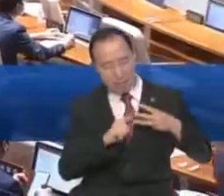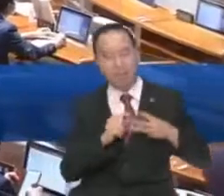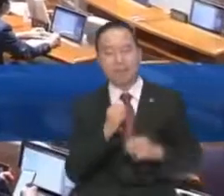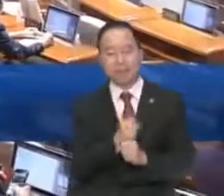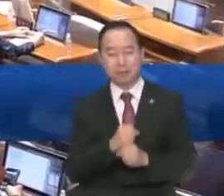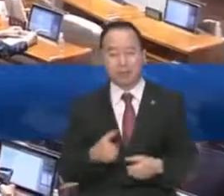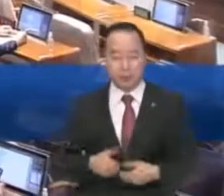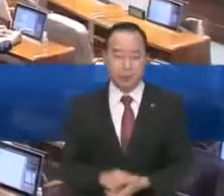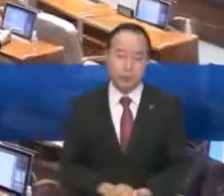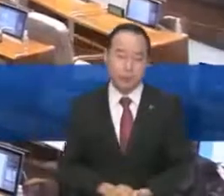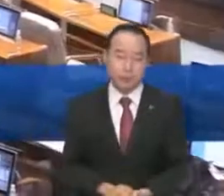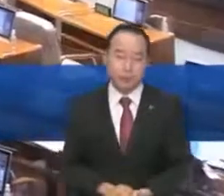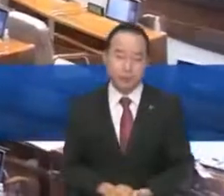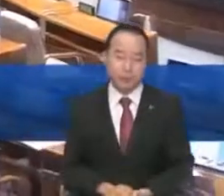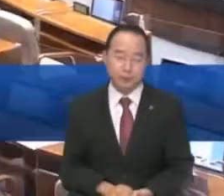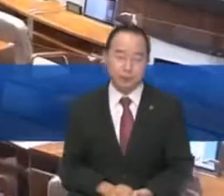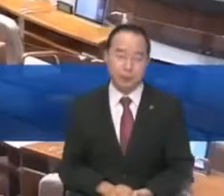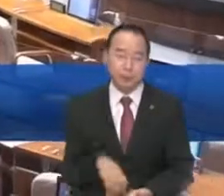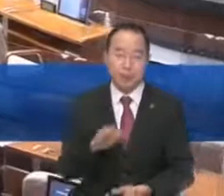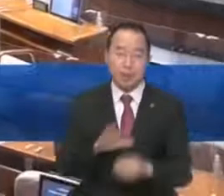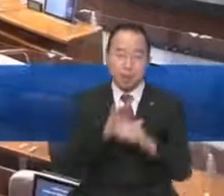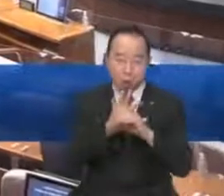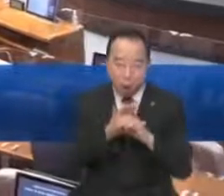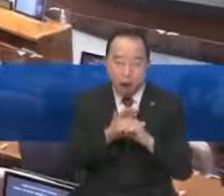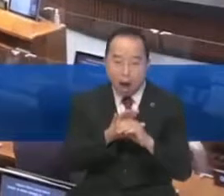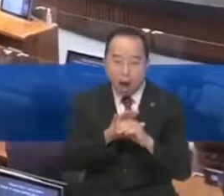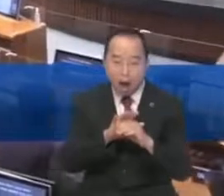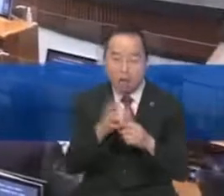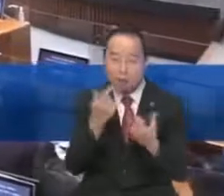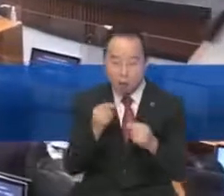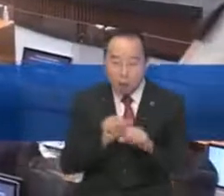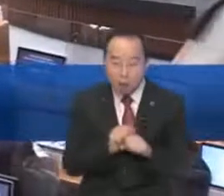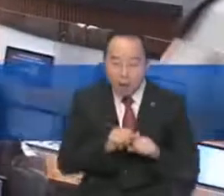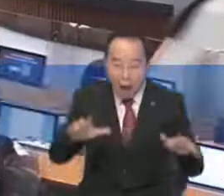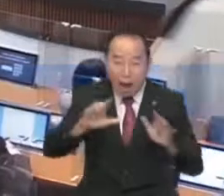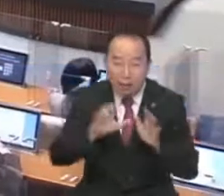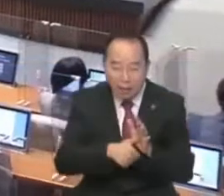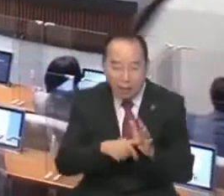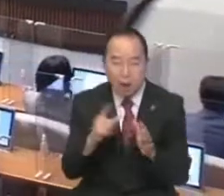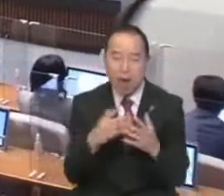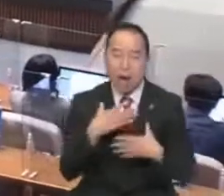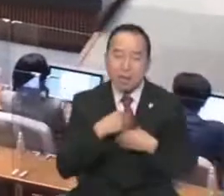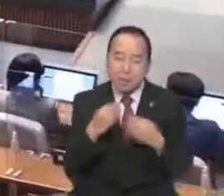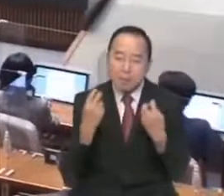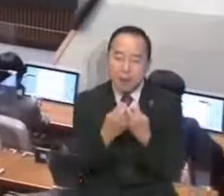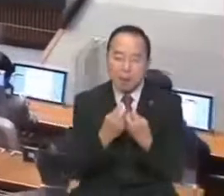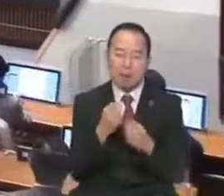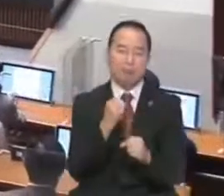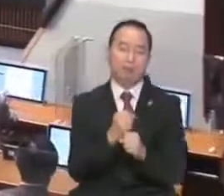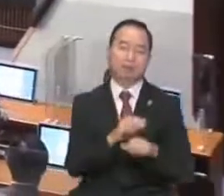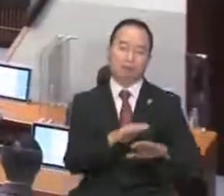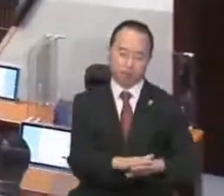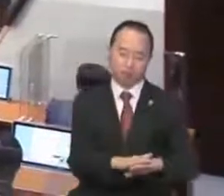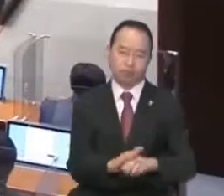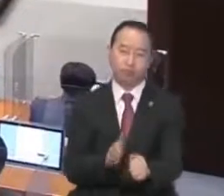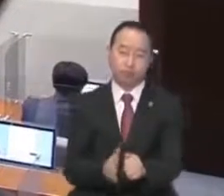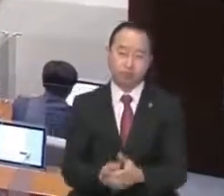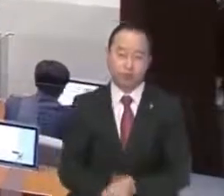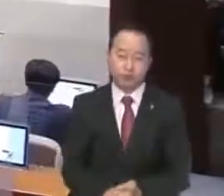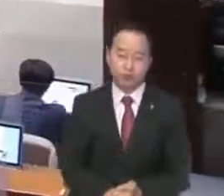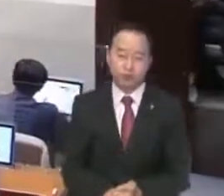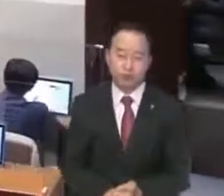준전시체제 하에서 안전한 경제적 대피처를 만들자는 것입니다. 이 제안은 특별한 것이 아닙니다.